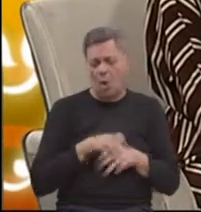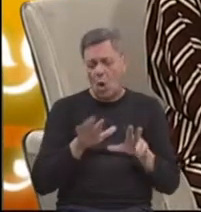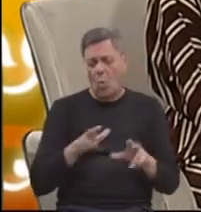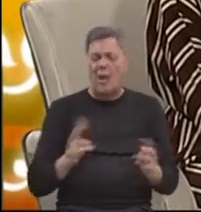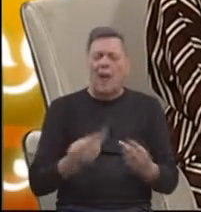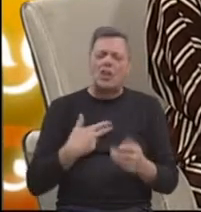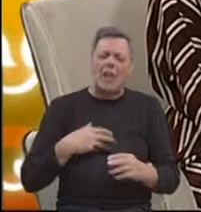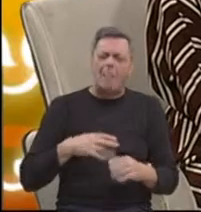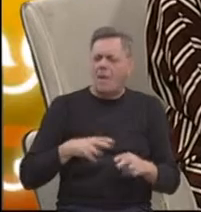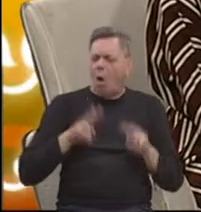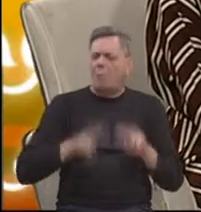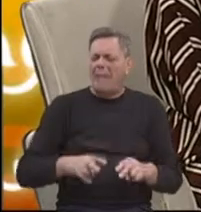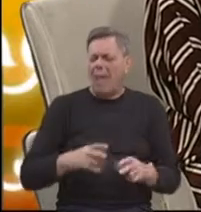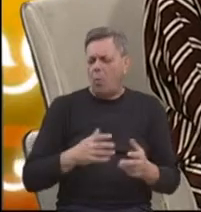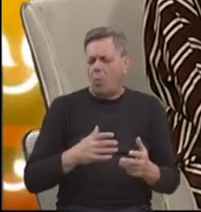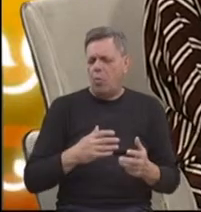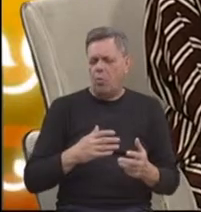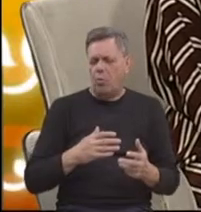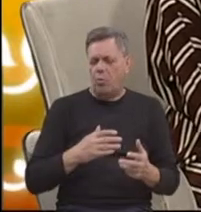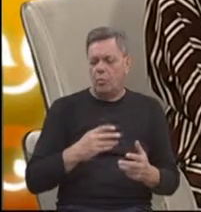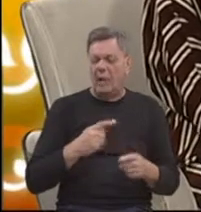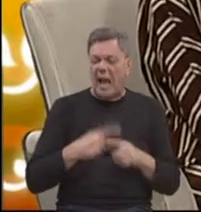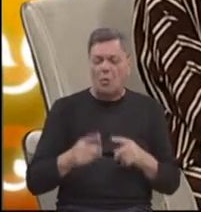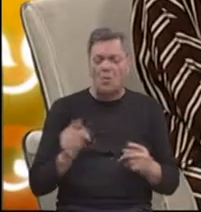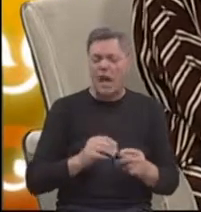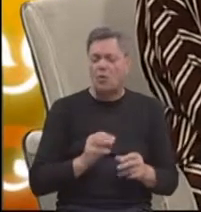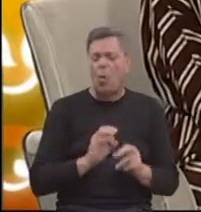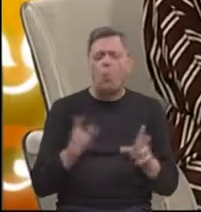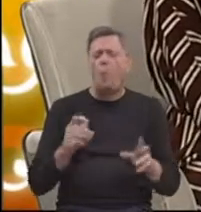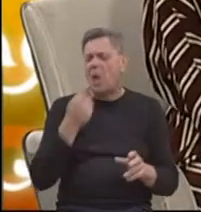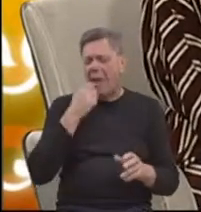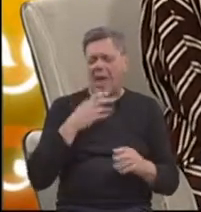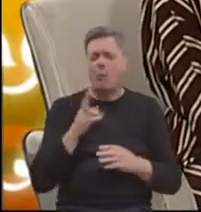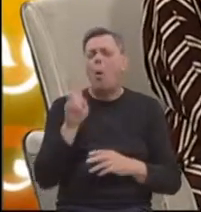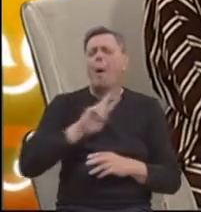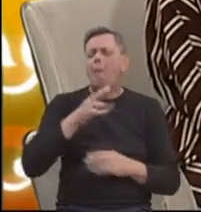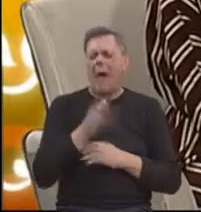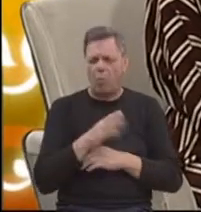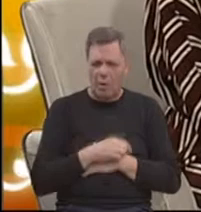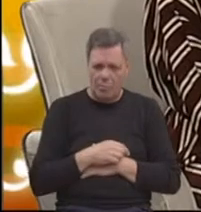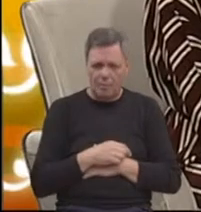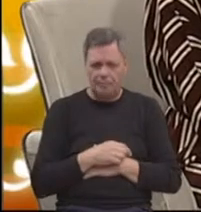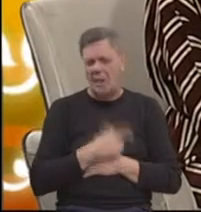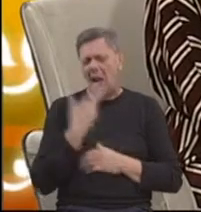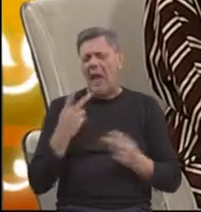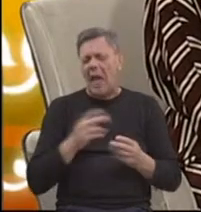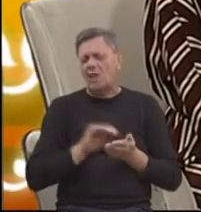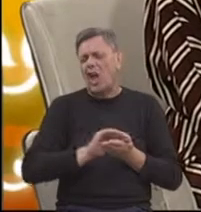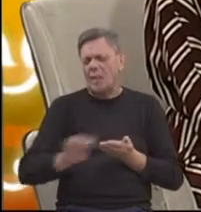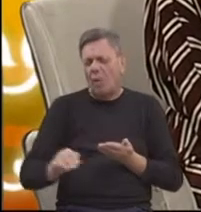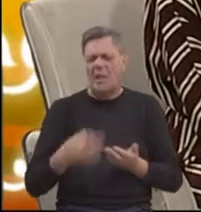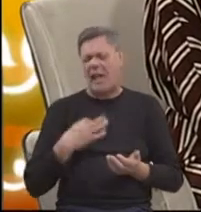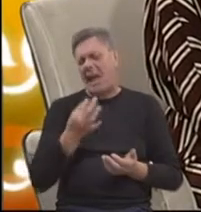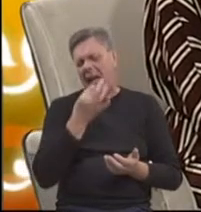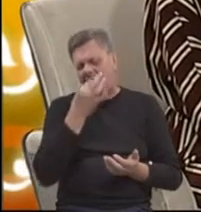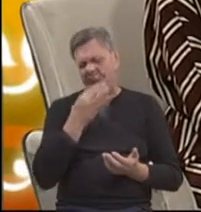lakše sebi opravdaju razlog zašto uopće ne konzumiraju plavu ribu kao takvu u svojoj prehrani. Lakše izdvoje za nekakve, ne znam, snekove, grickalice